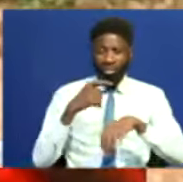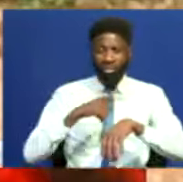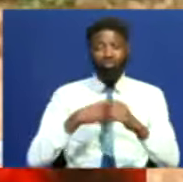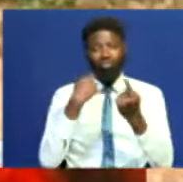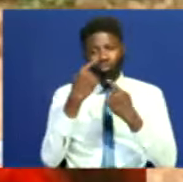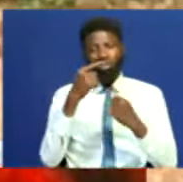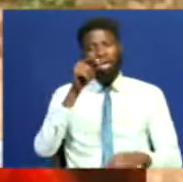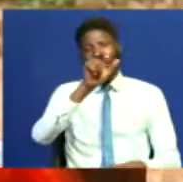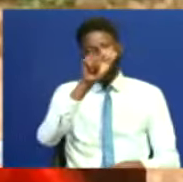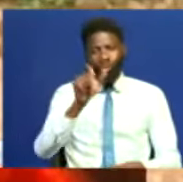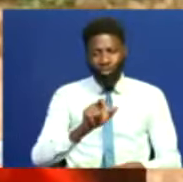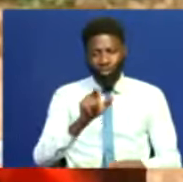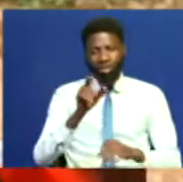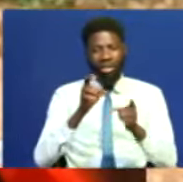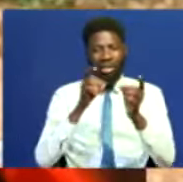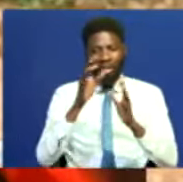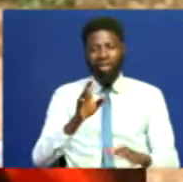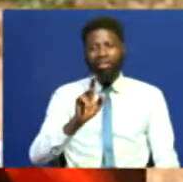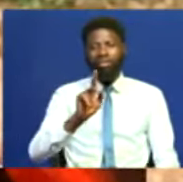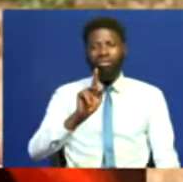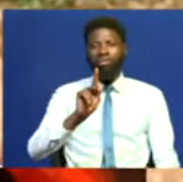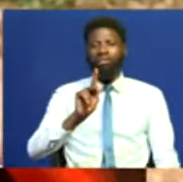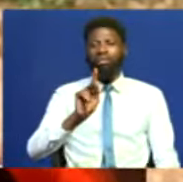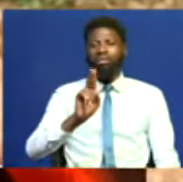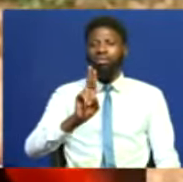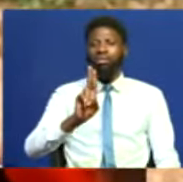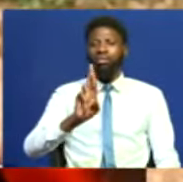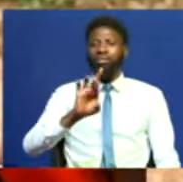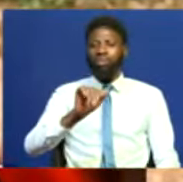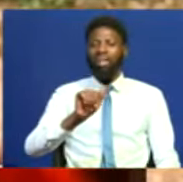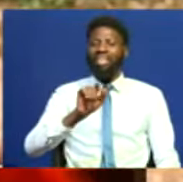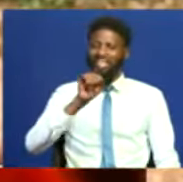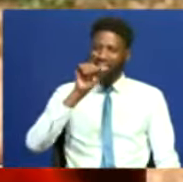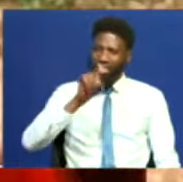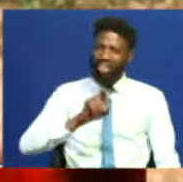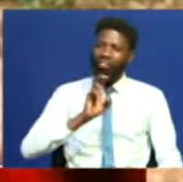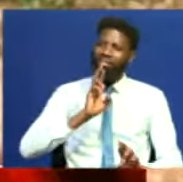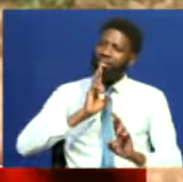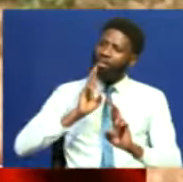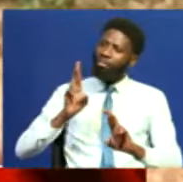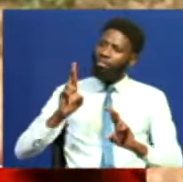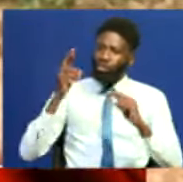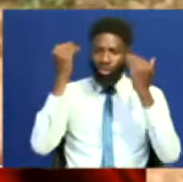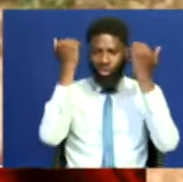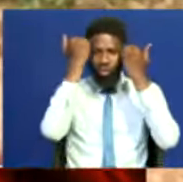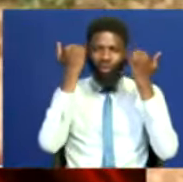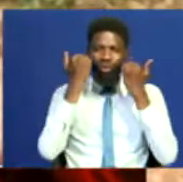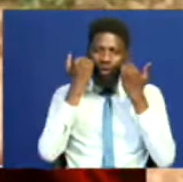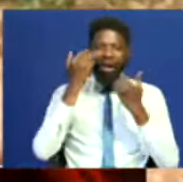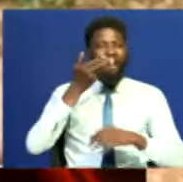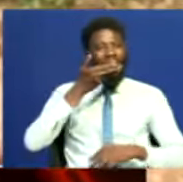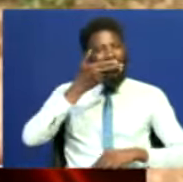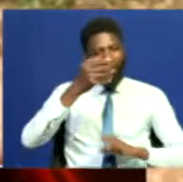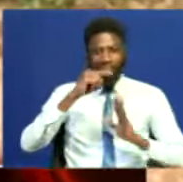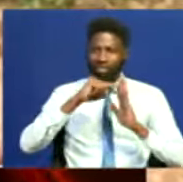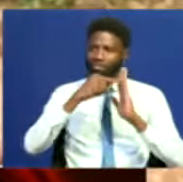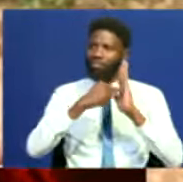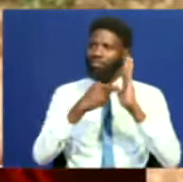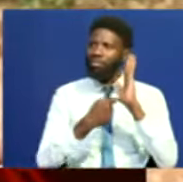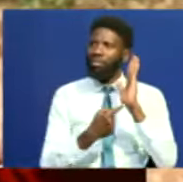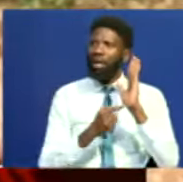director wa kura anafaa awe amepelekwa kotini aweze kujibu mashtaka vile ambavyo